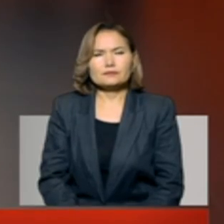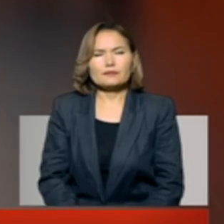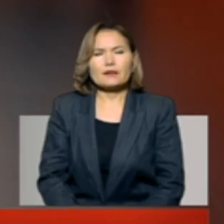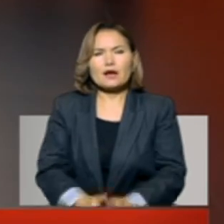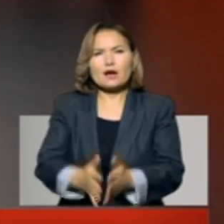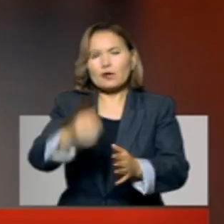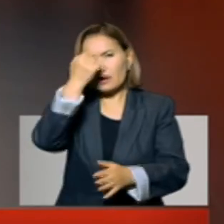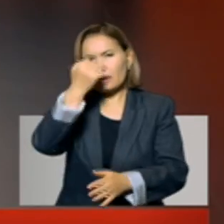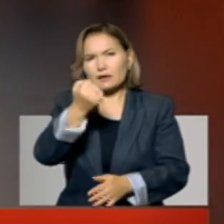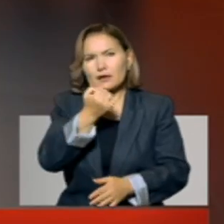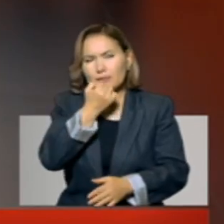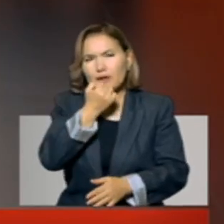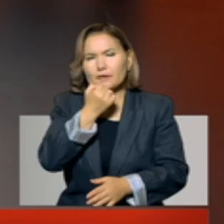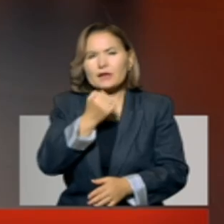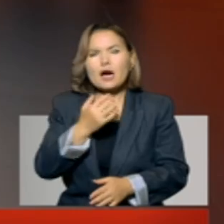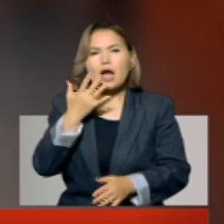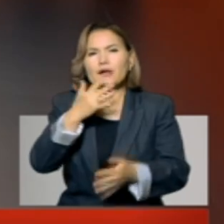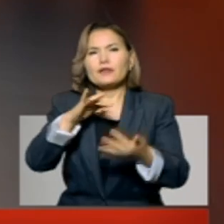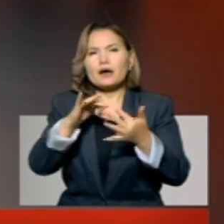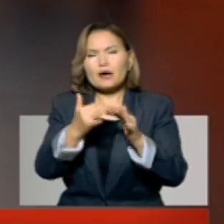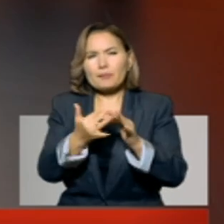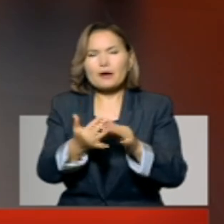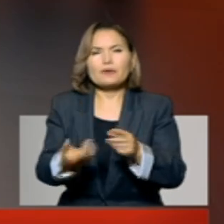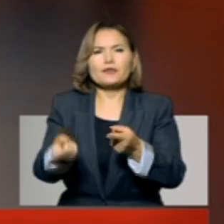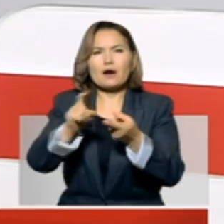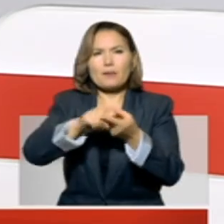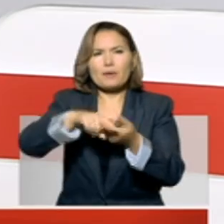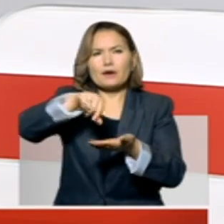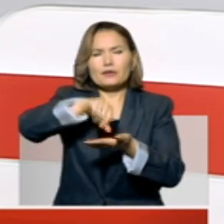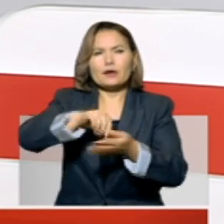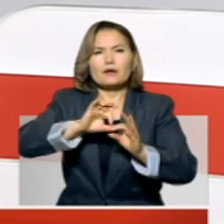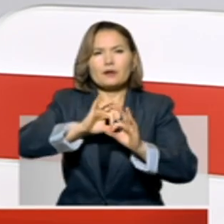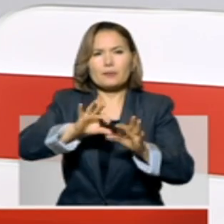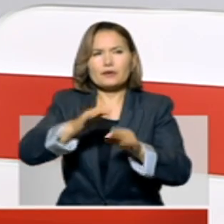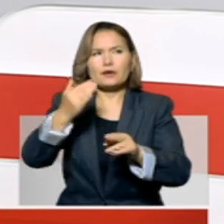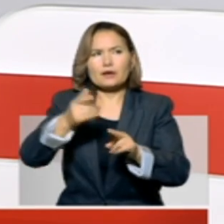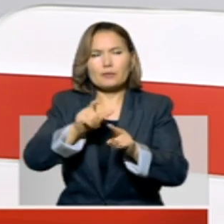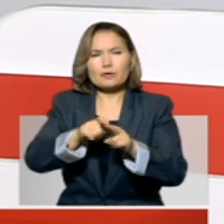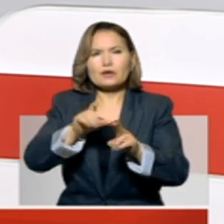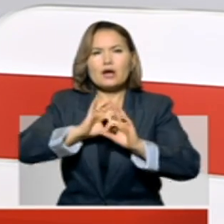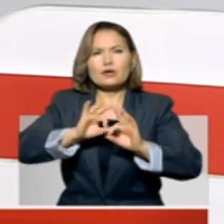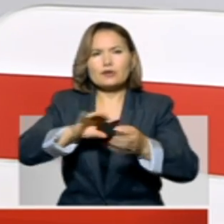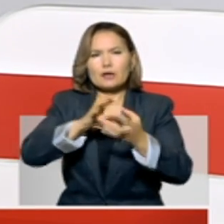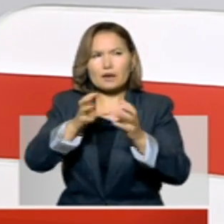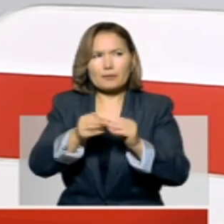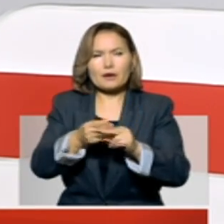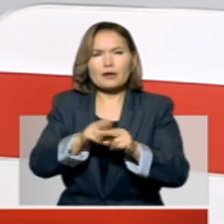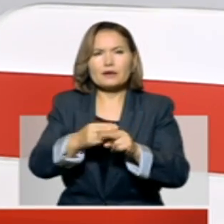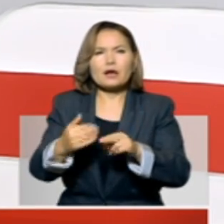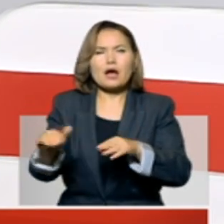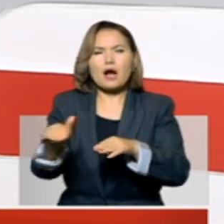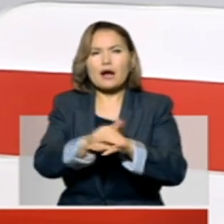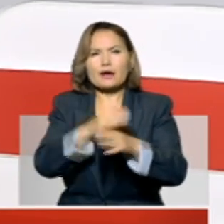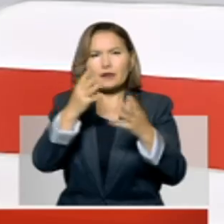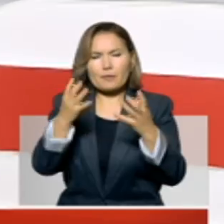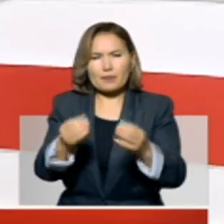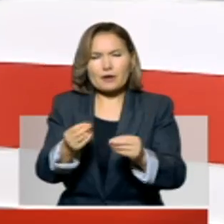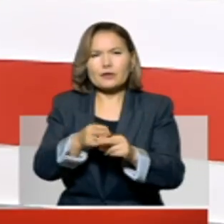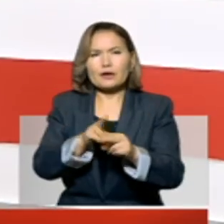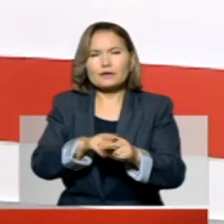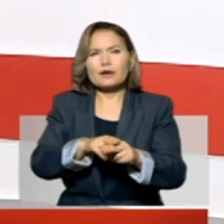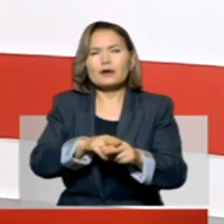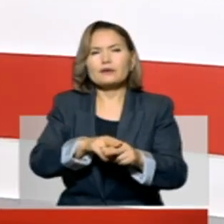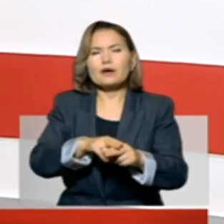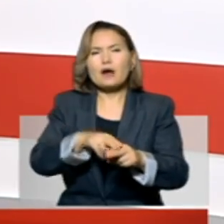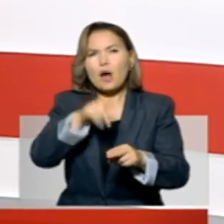Рахмет, Асылбек. Ал енді этноауылдан қосылып тұрған әріптесім Дархан Рахымжанға кезек берейік. Дархан, қайырлы күн. Құсбегілер